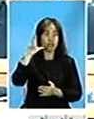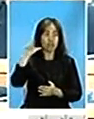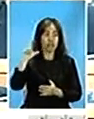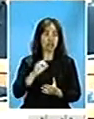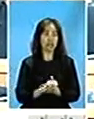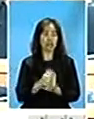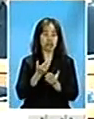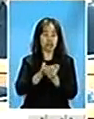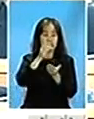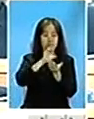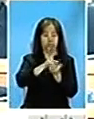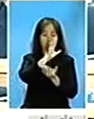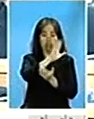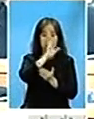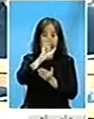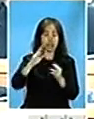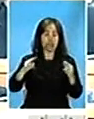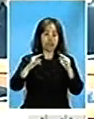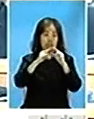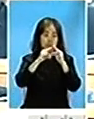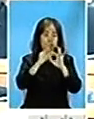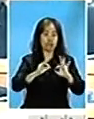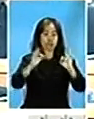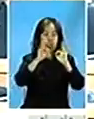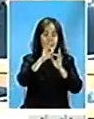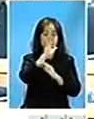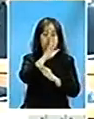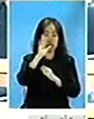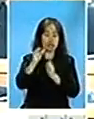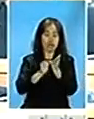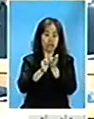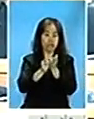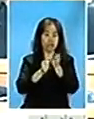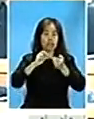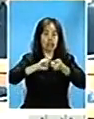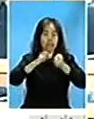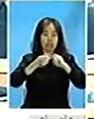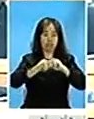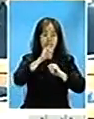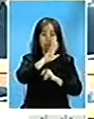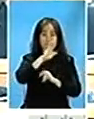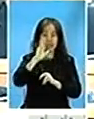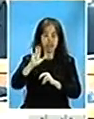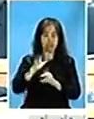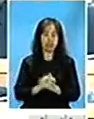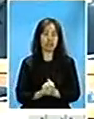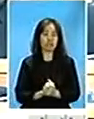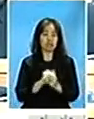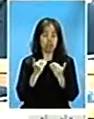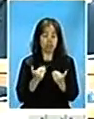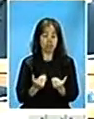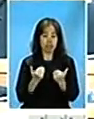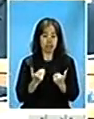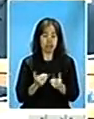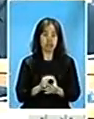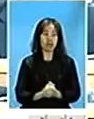บของแต่ละกระทรวงที่จำเป็นที่จะต้องเอามาแก้ปัญหาให้ประเทศชาติแต่ว่าวันนี้เนี่ย